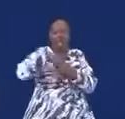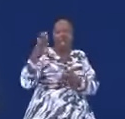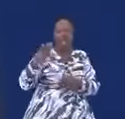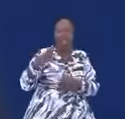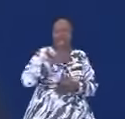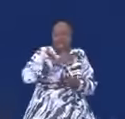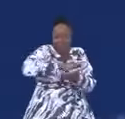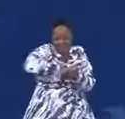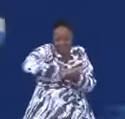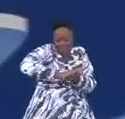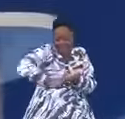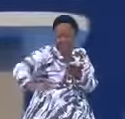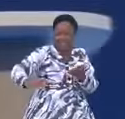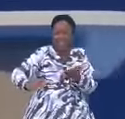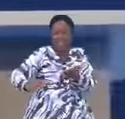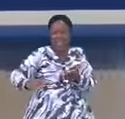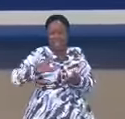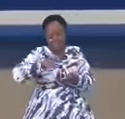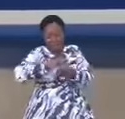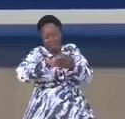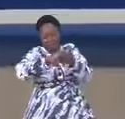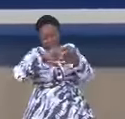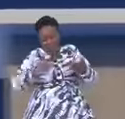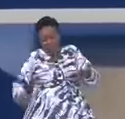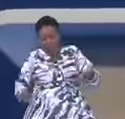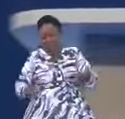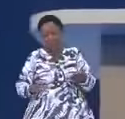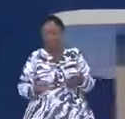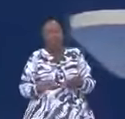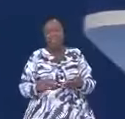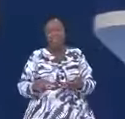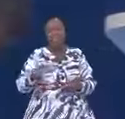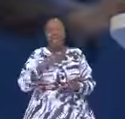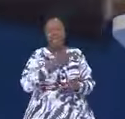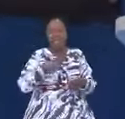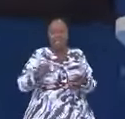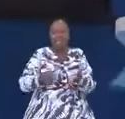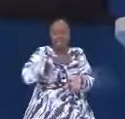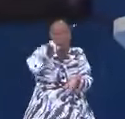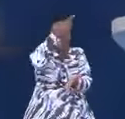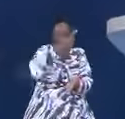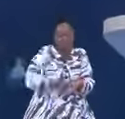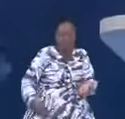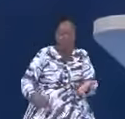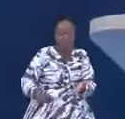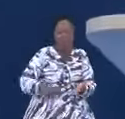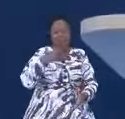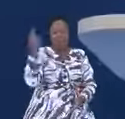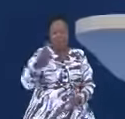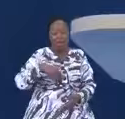pire jeu purifie efface tout mais iniquité